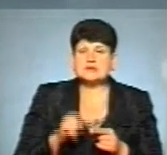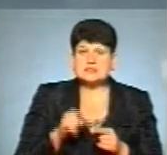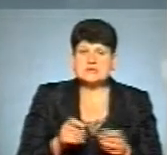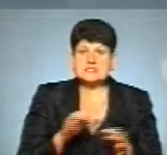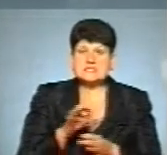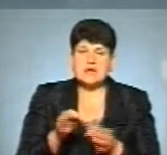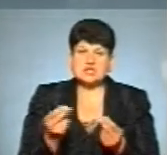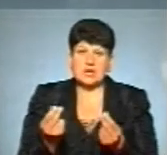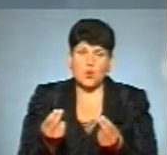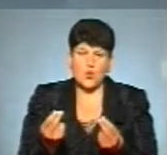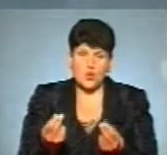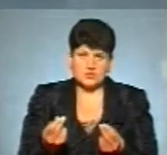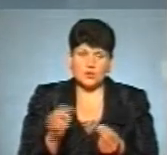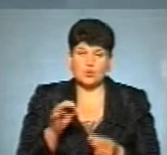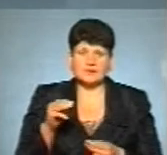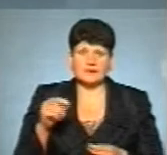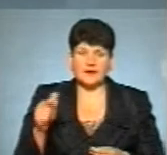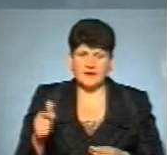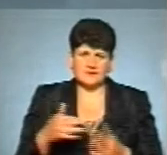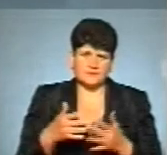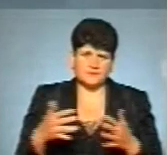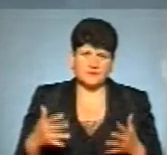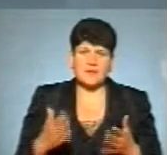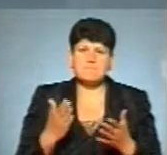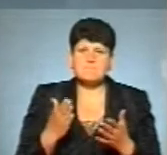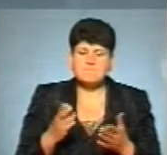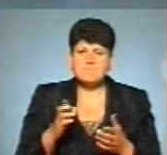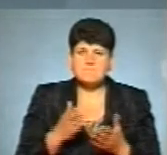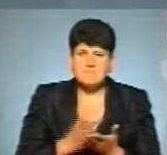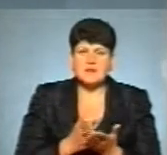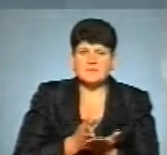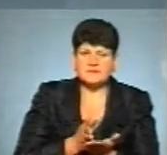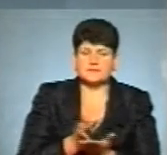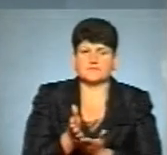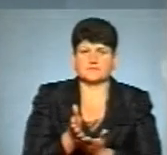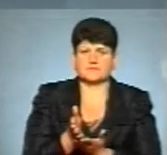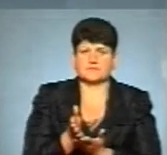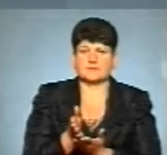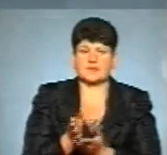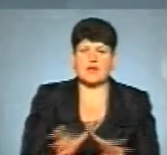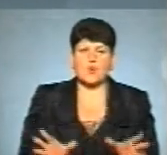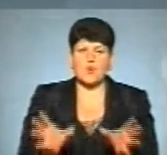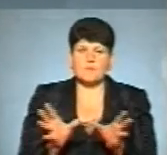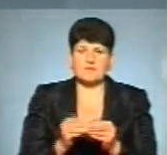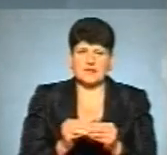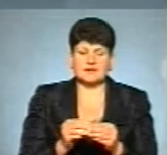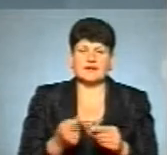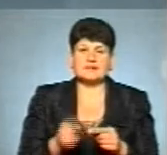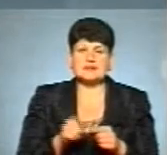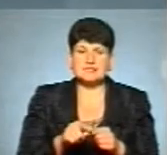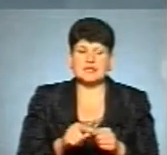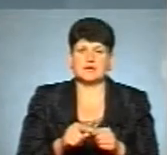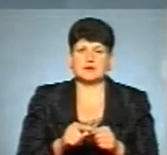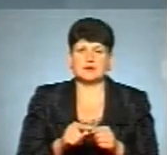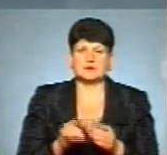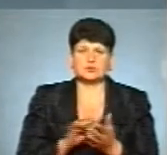залишки коштів, ОТГ-шок і всього решта мало би з часом таки скеруватися на об'єднання цих туристичних